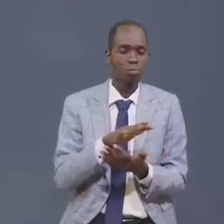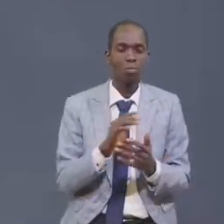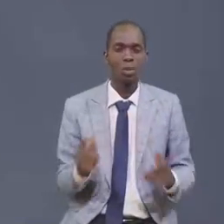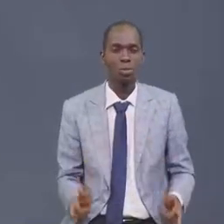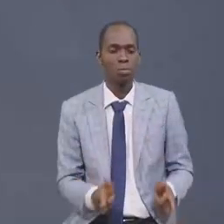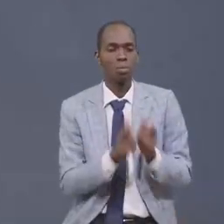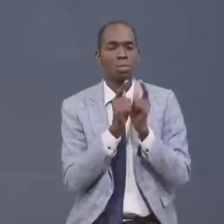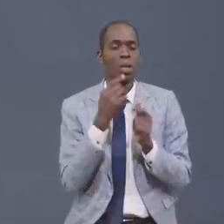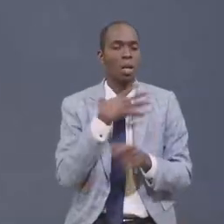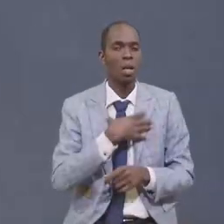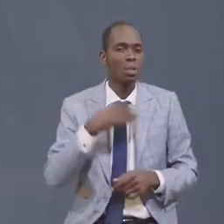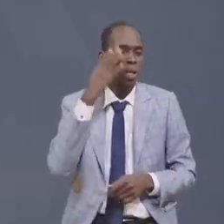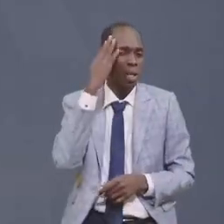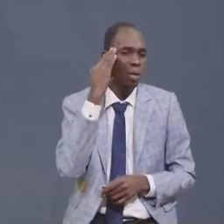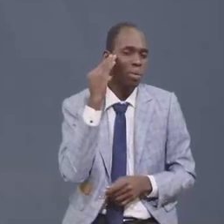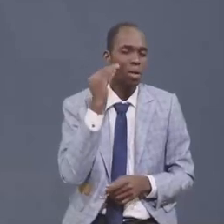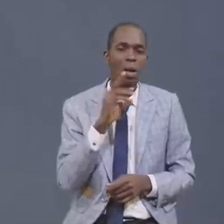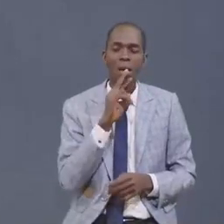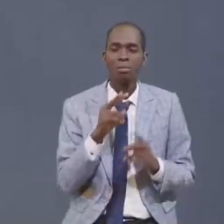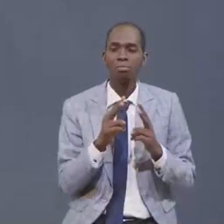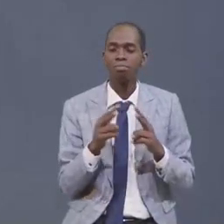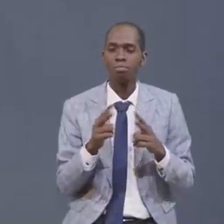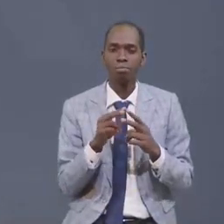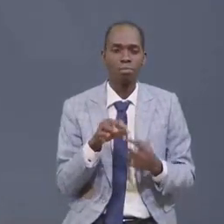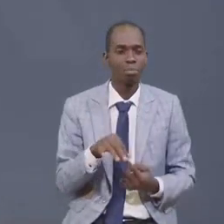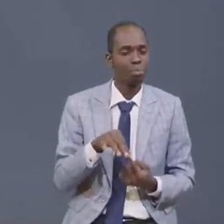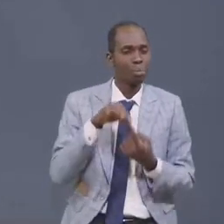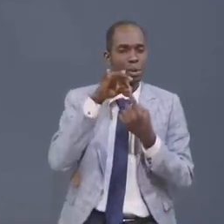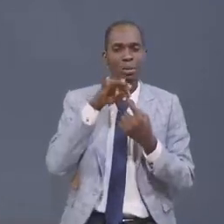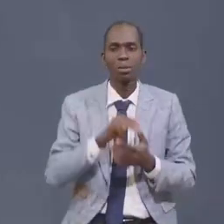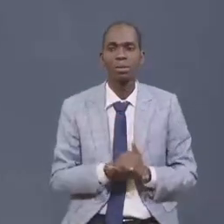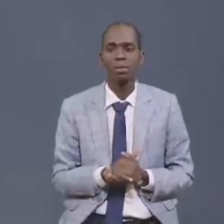Ces rencontres et expériences sont si essentielles.